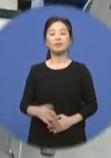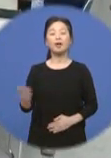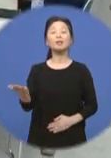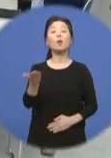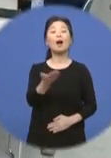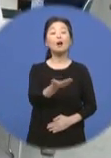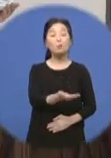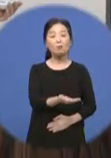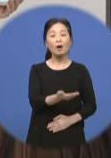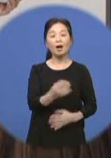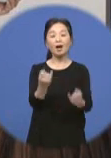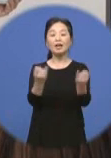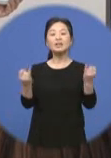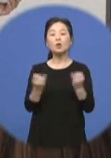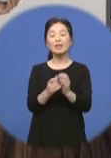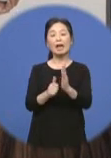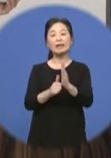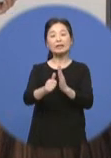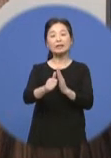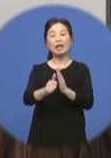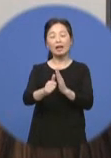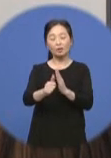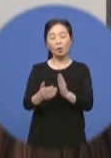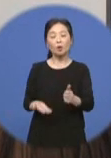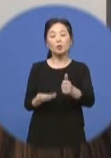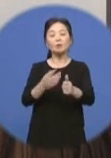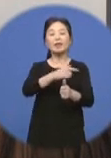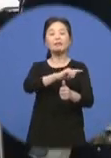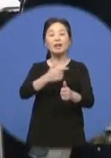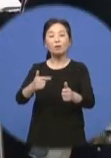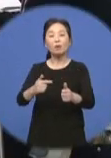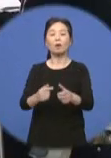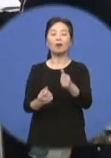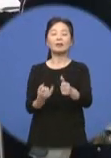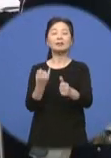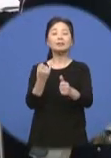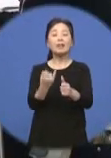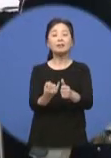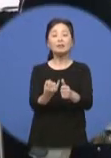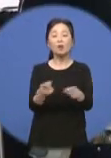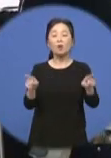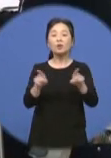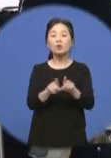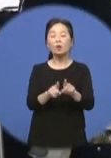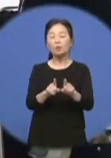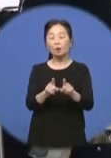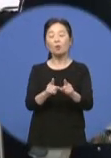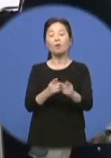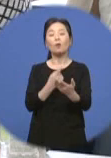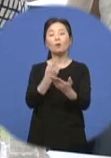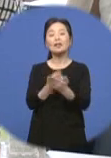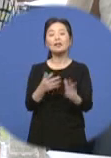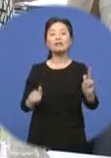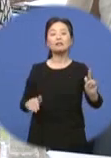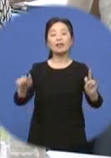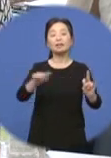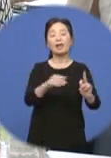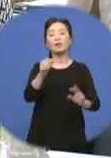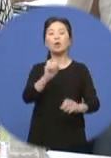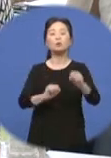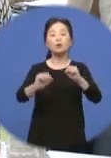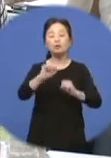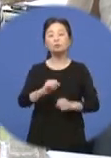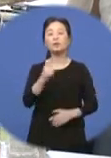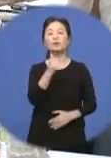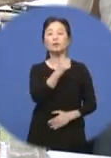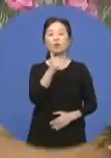後半は女性リーダーの養成など男女共同参画センターの取り組みをお伝えします。